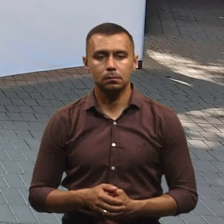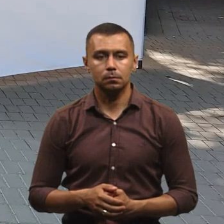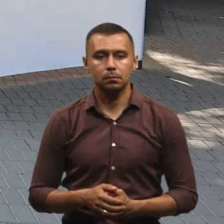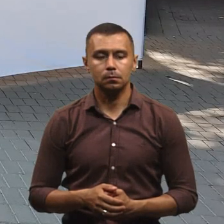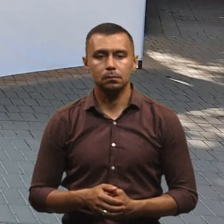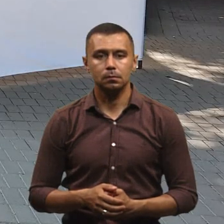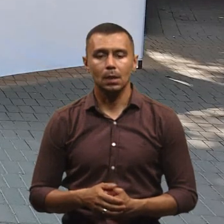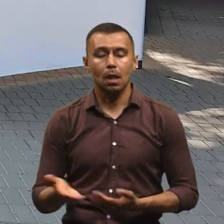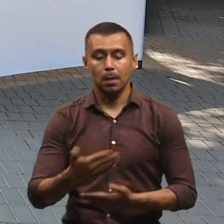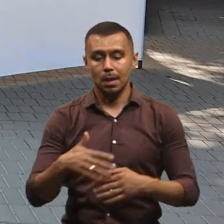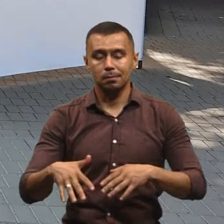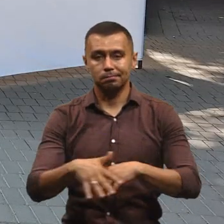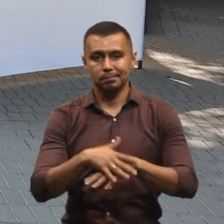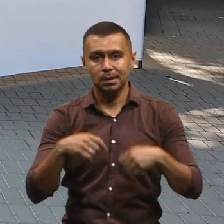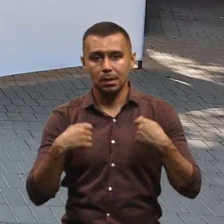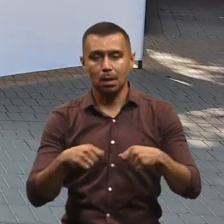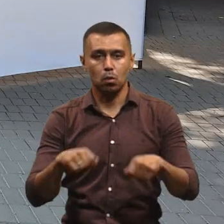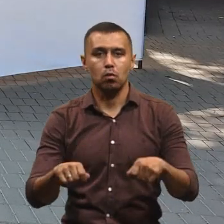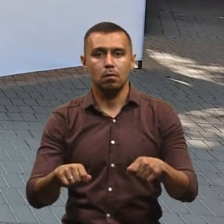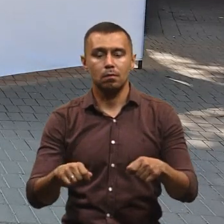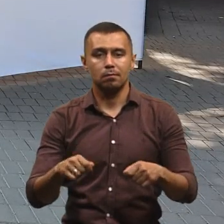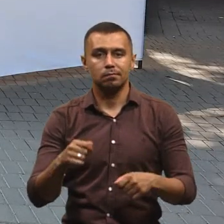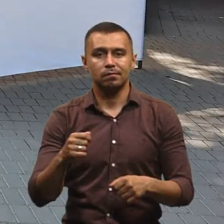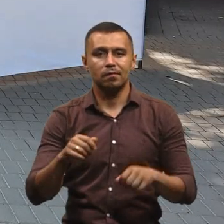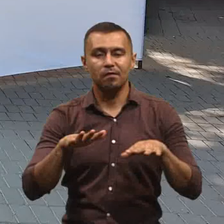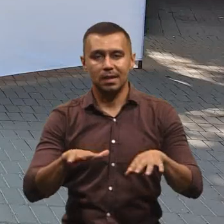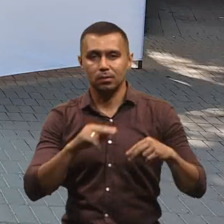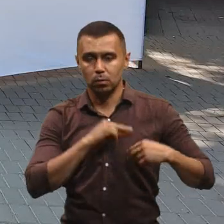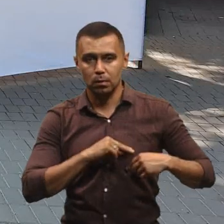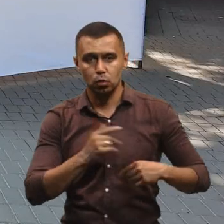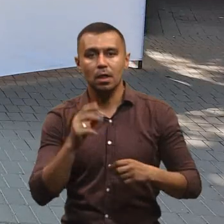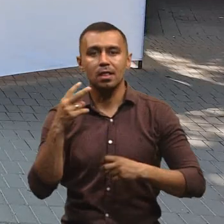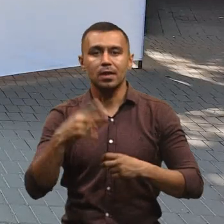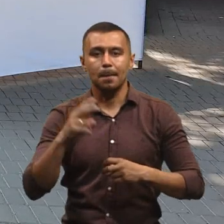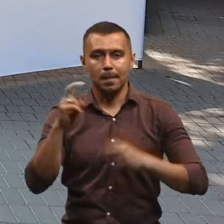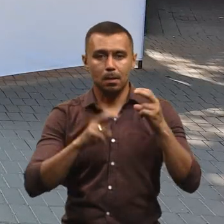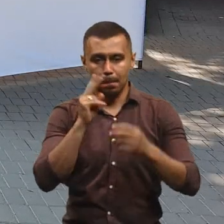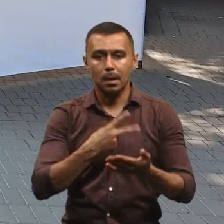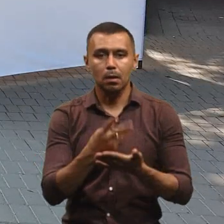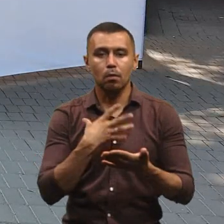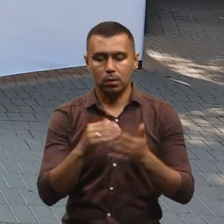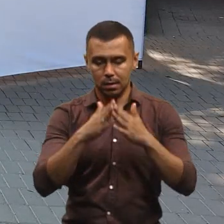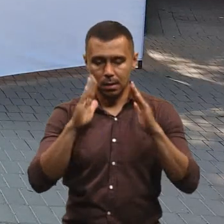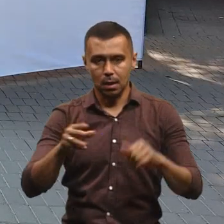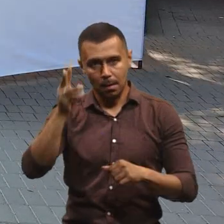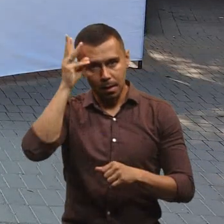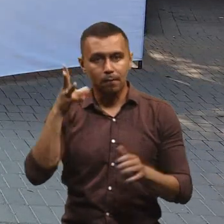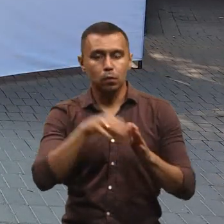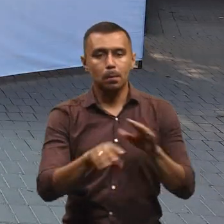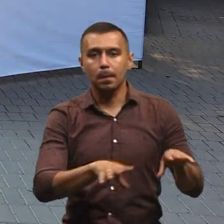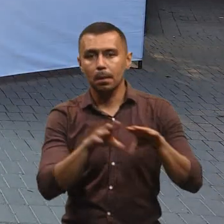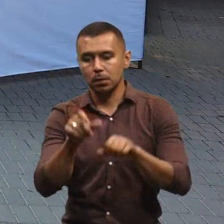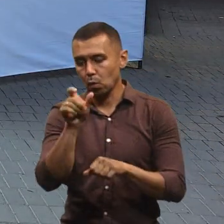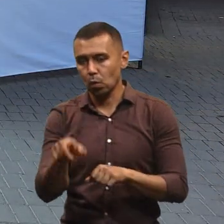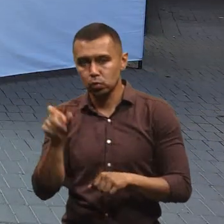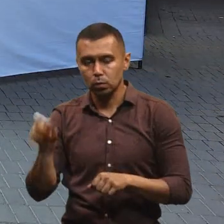ми на ярмарку вакансії у Хмельницькому сьогодні 20 підприємств представили тут свої ядки хмельничани там внутрішньо переміщенні